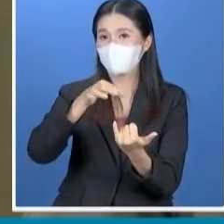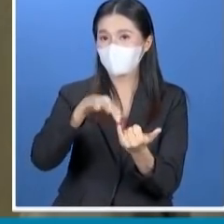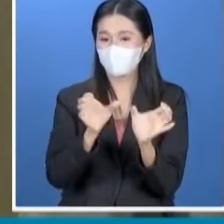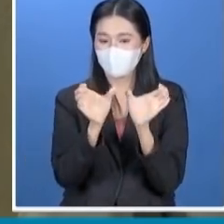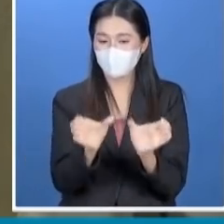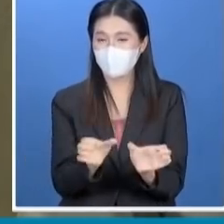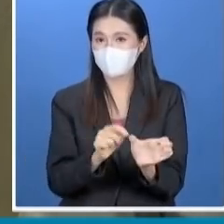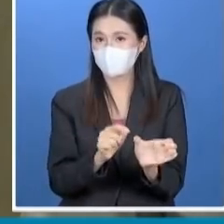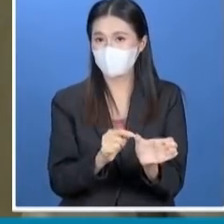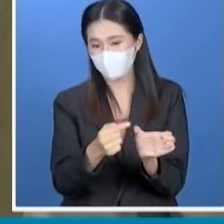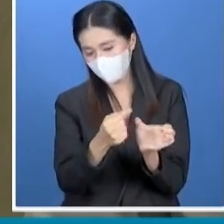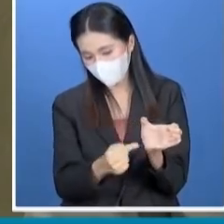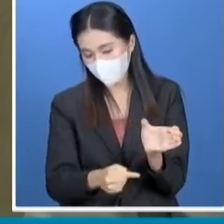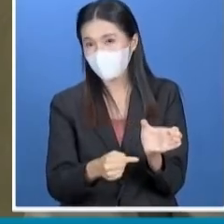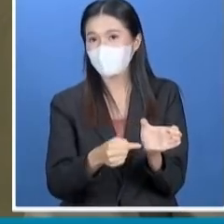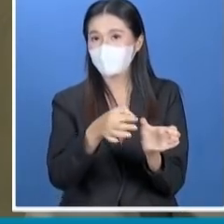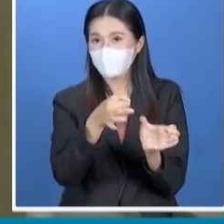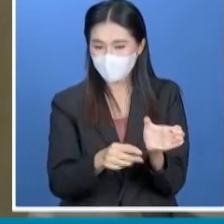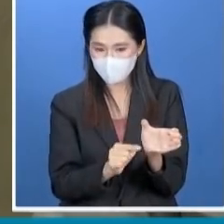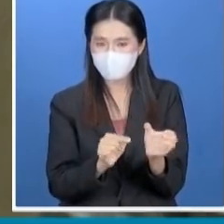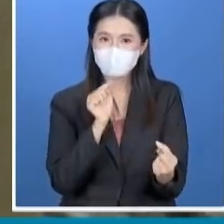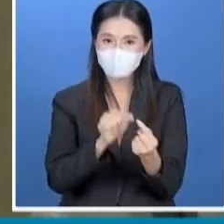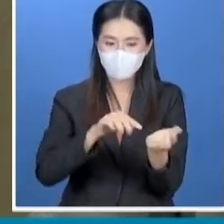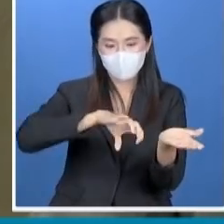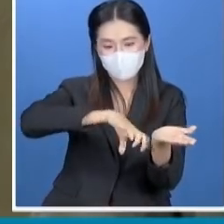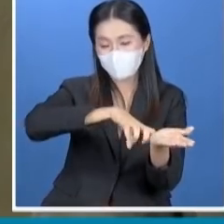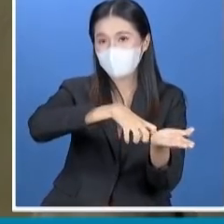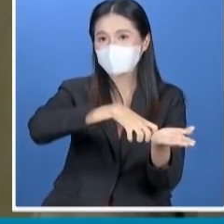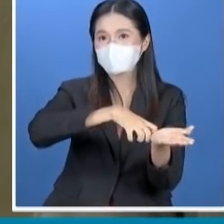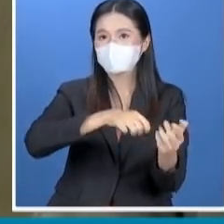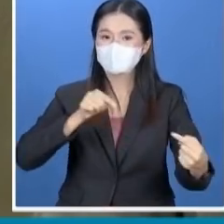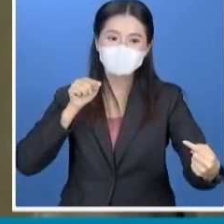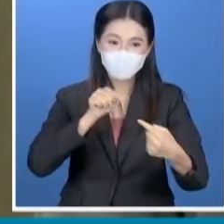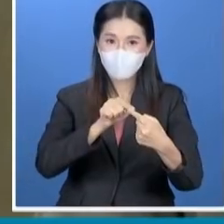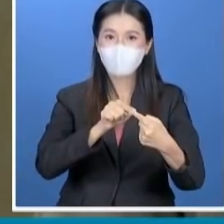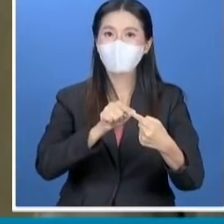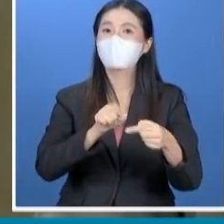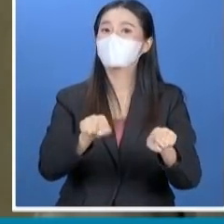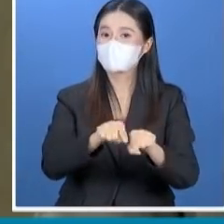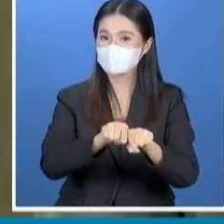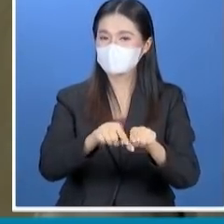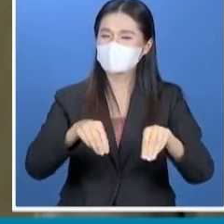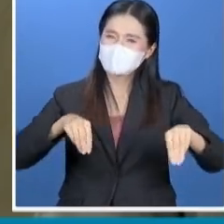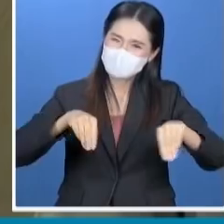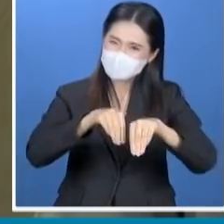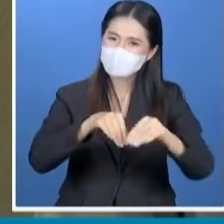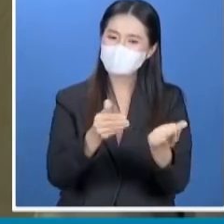ขาของคุณแตงโมเข้าได้กับใบพัดเรือนะซึ่งอยู่ตรงจุดใกล้กับที่ในคลิปว่